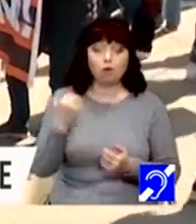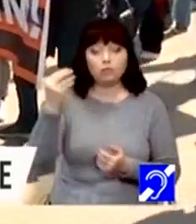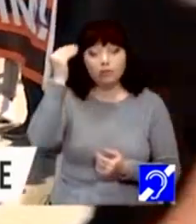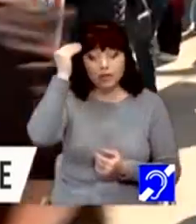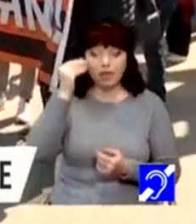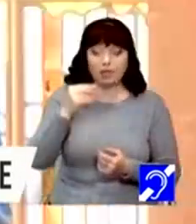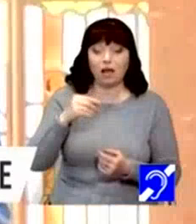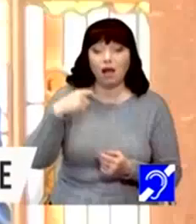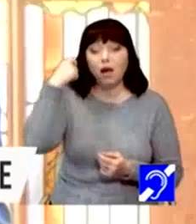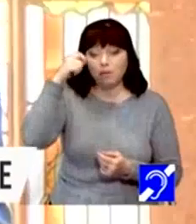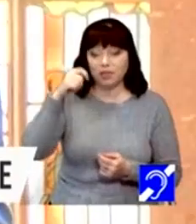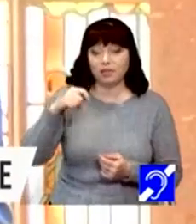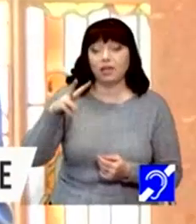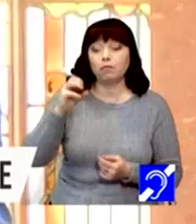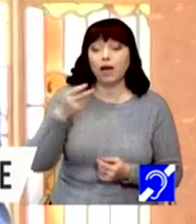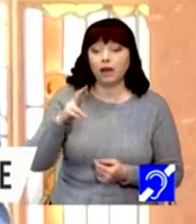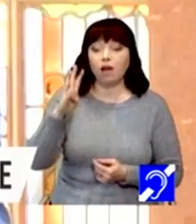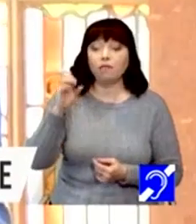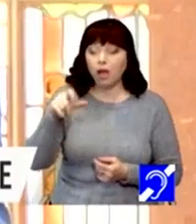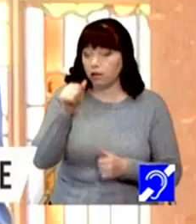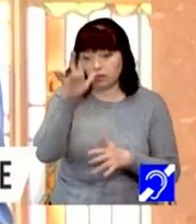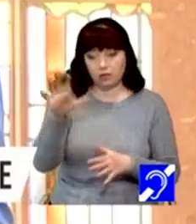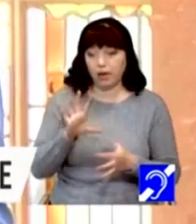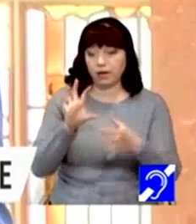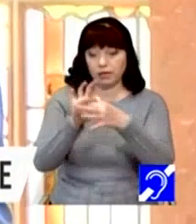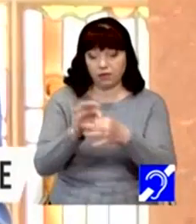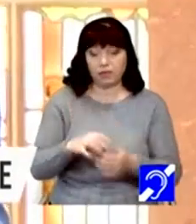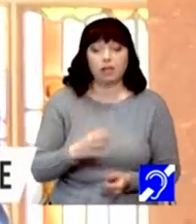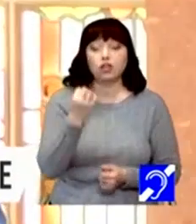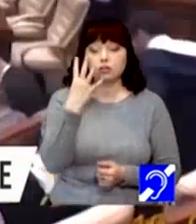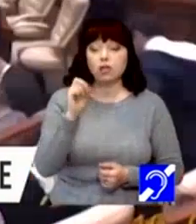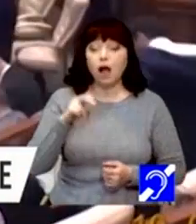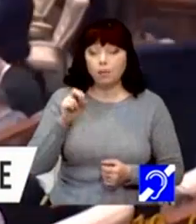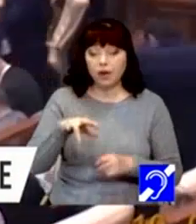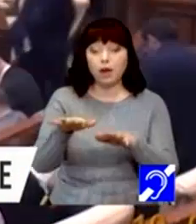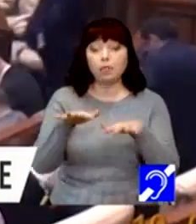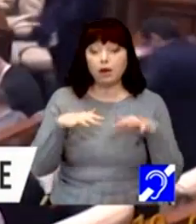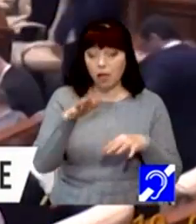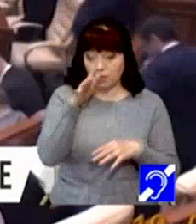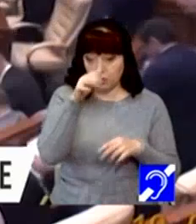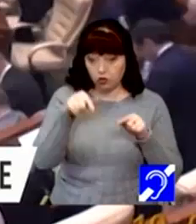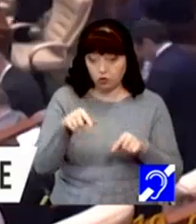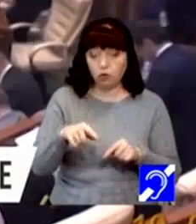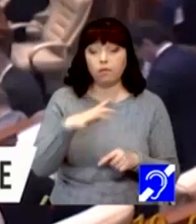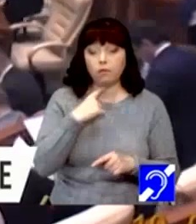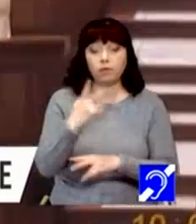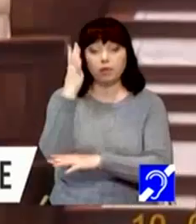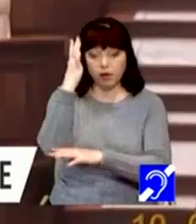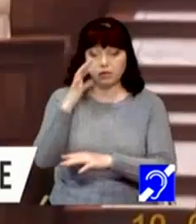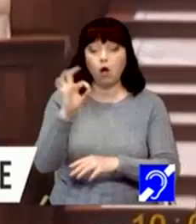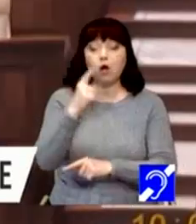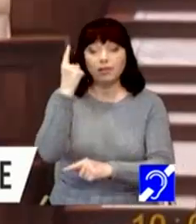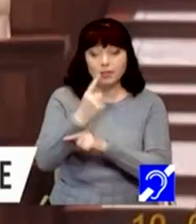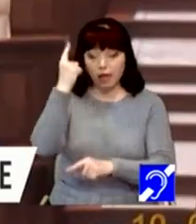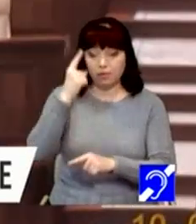bașcanul găgăuziei Irina vlah nu a fost de găsit pe 14 aprilie Parlamentul de la Chișinău a votat legea care interzice